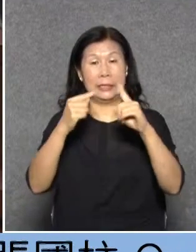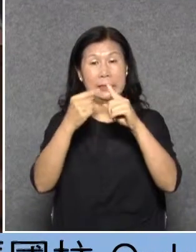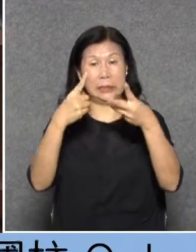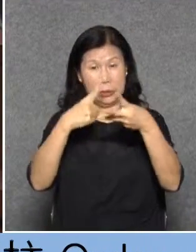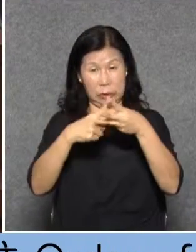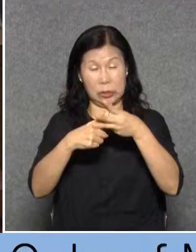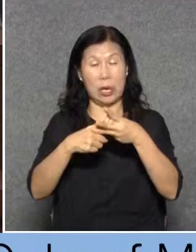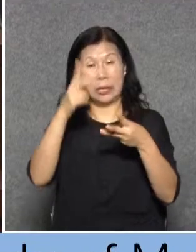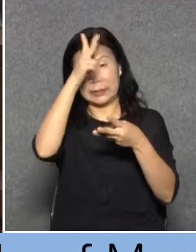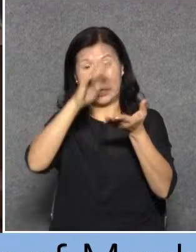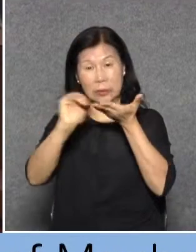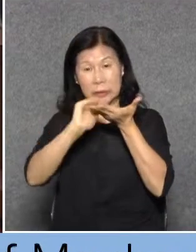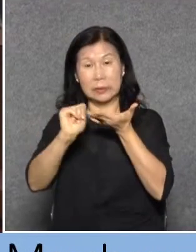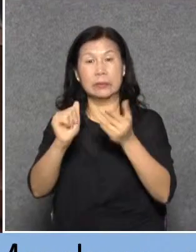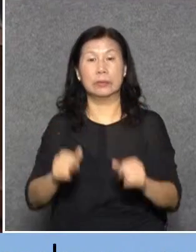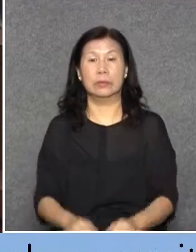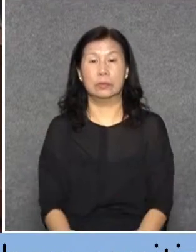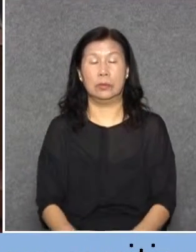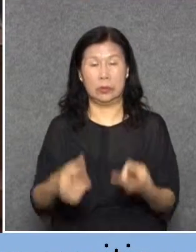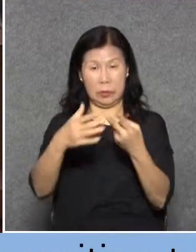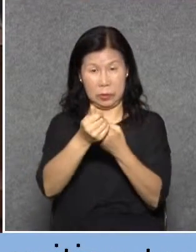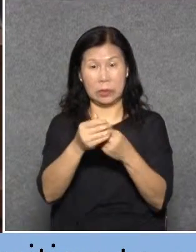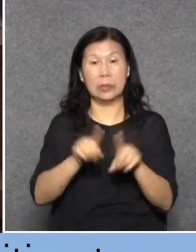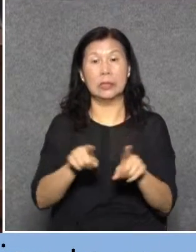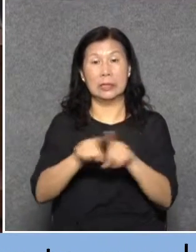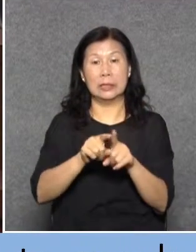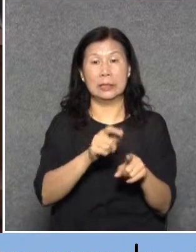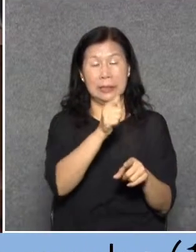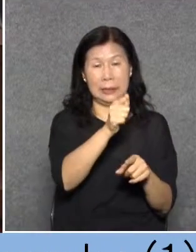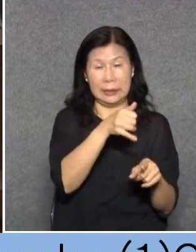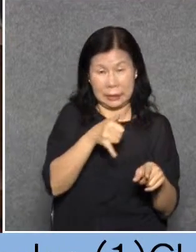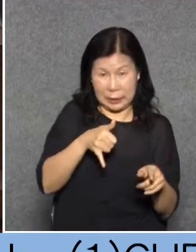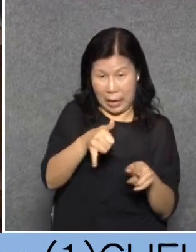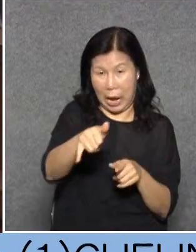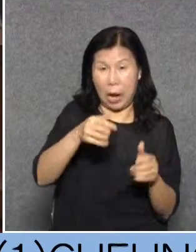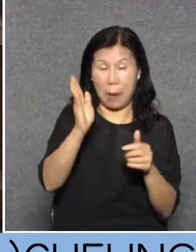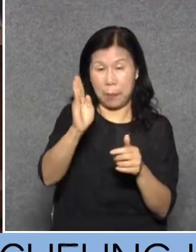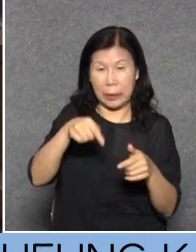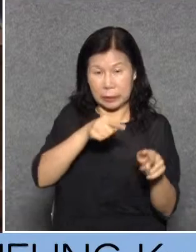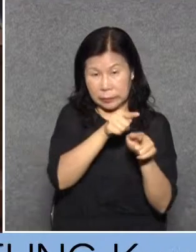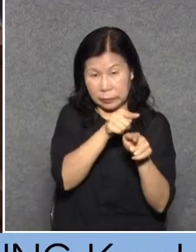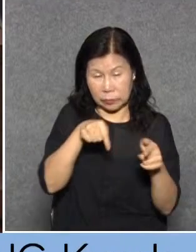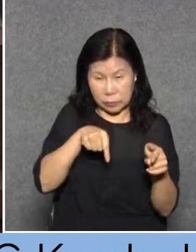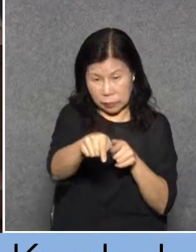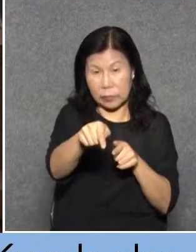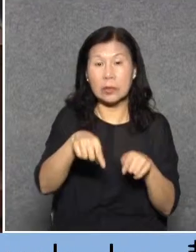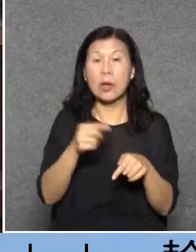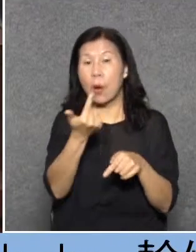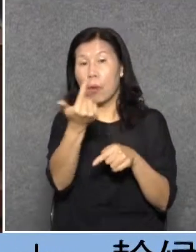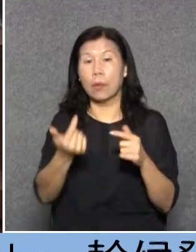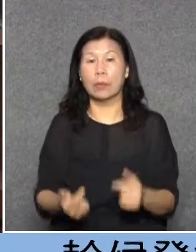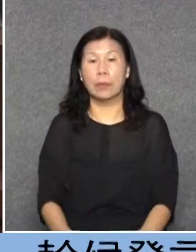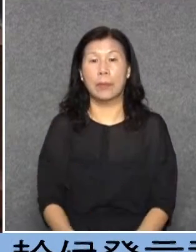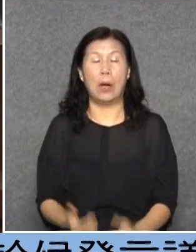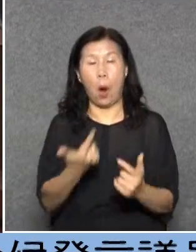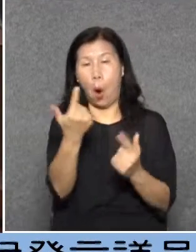協調式的民主政治呢，明明是 A 走去 B 條直線都好呢，假如有相當人士，未必一定是大多